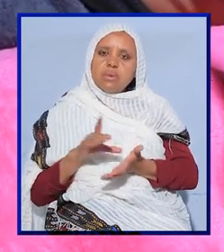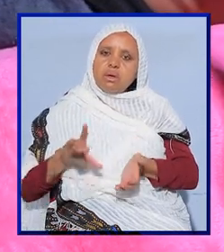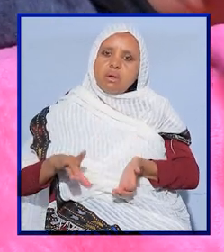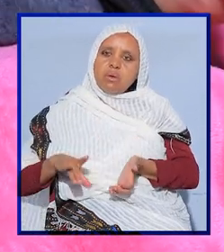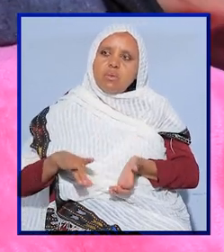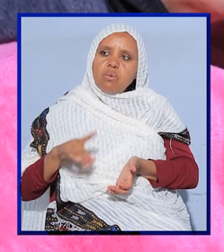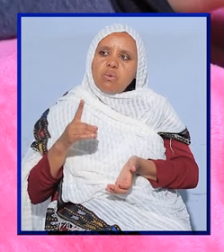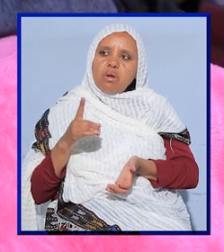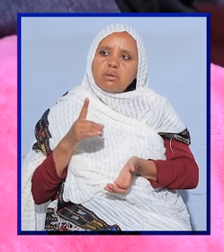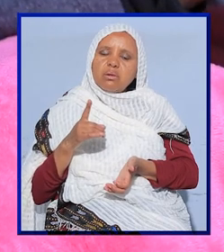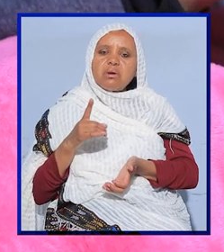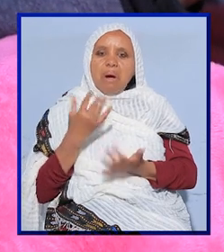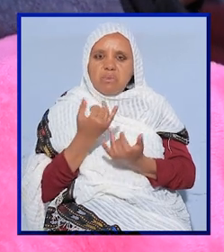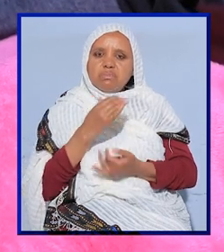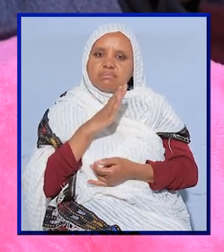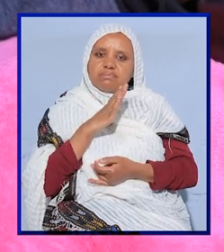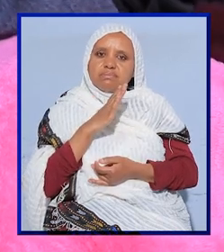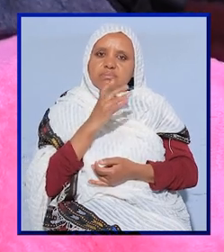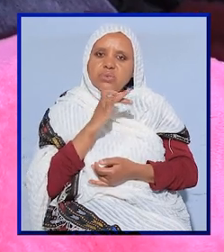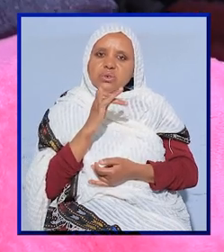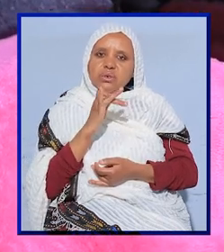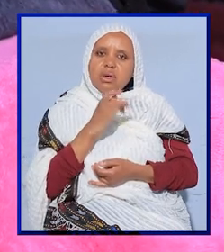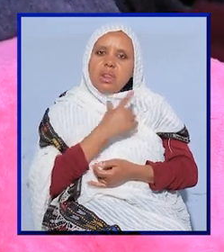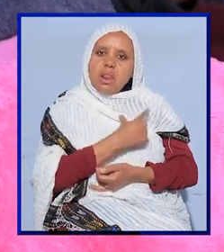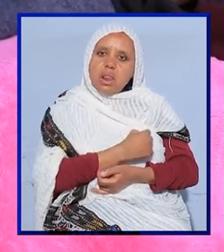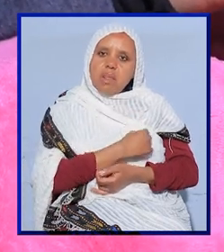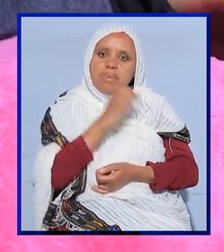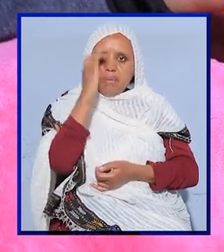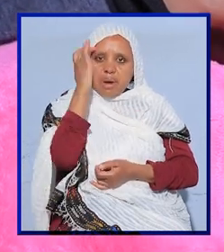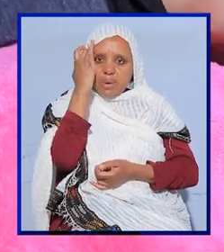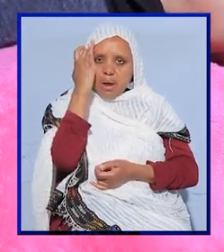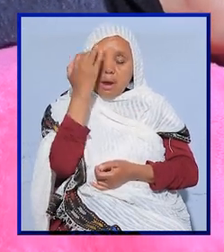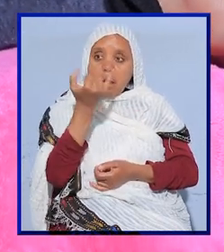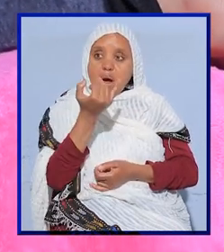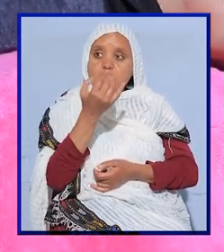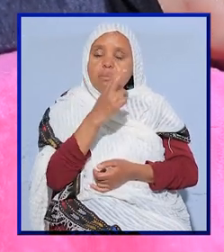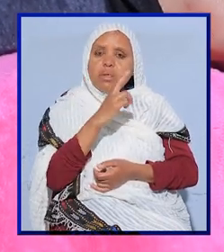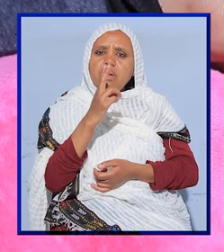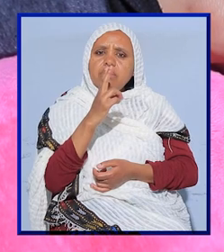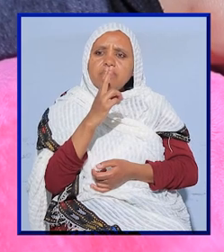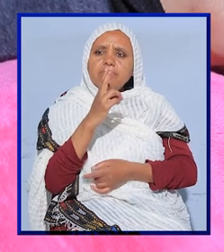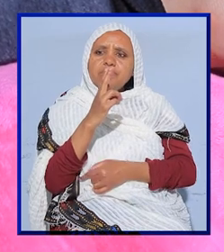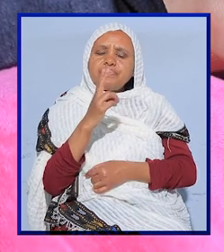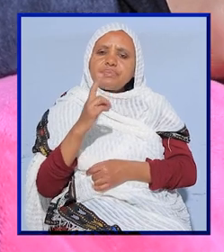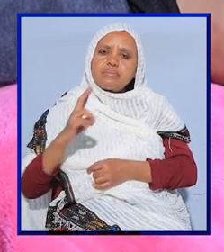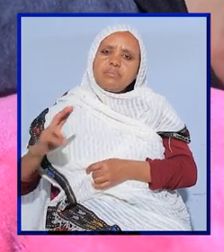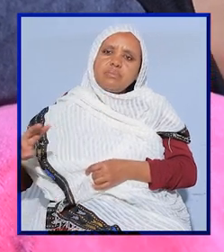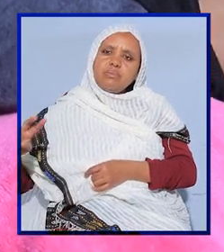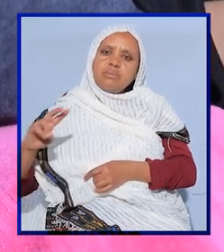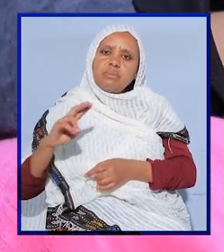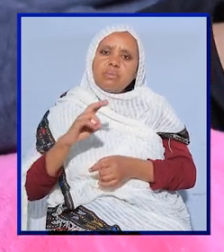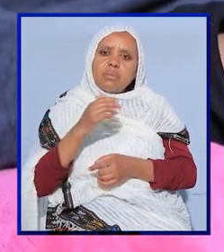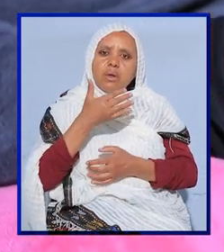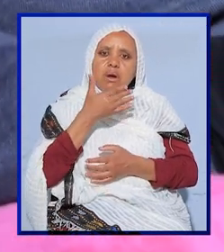ኩላሊቴ ምናምን ደህና ነኝ እንጂ ልቤንም ያመኛል። አሁን በጣም ተጠንቀቂ የሚሉኝ እሱን ነው።